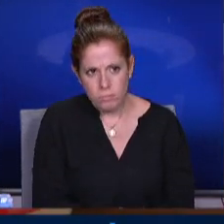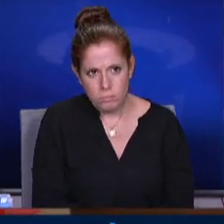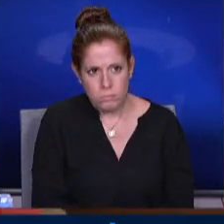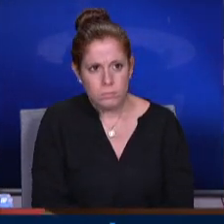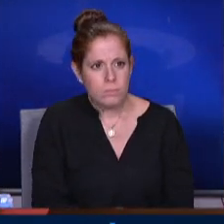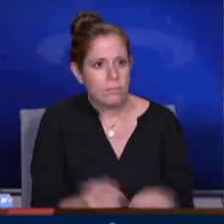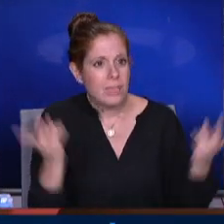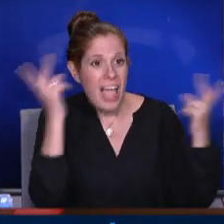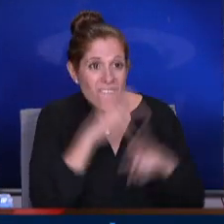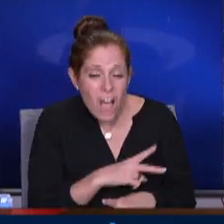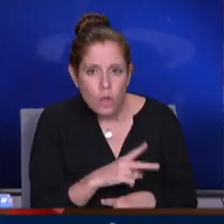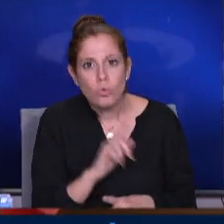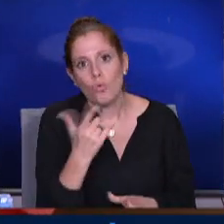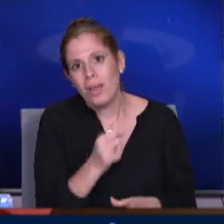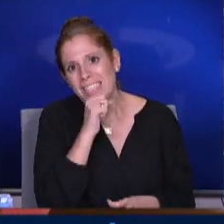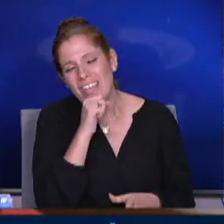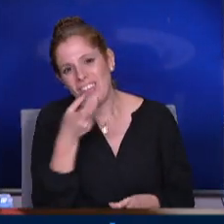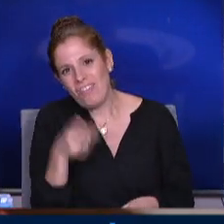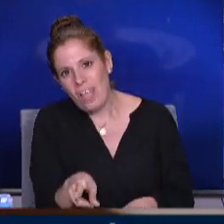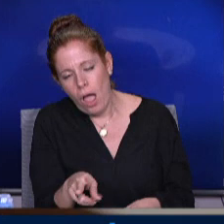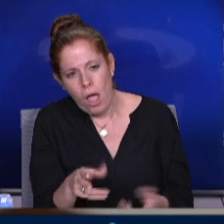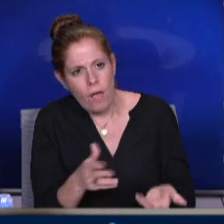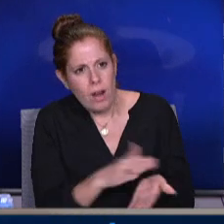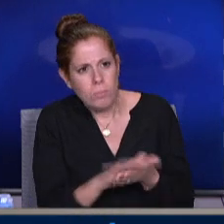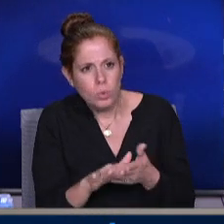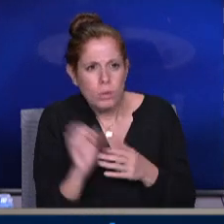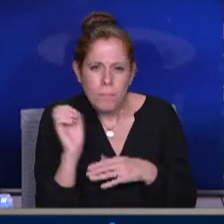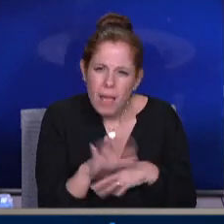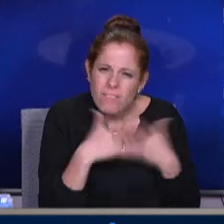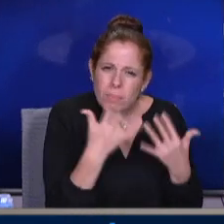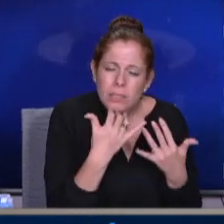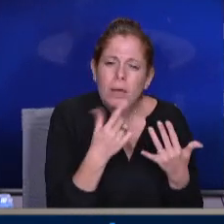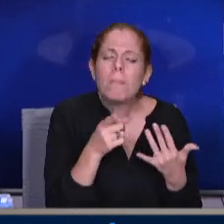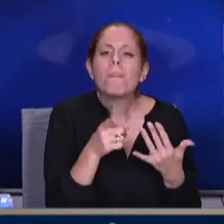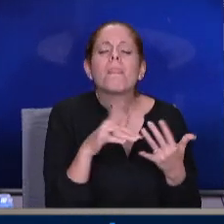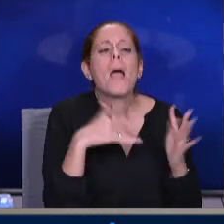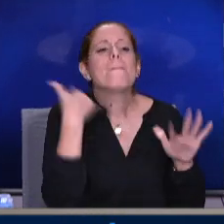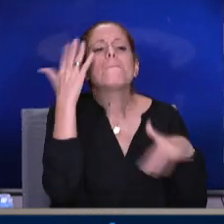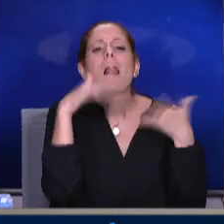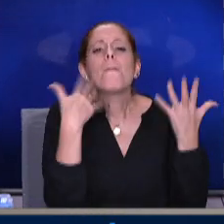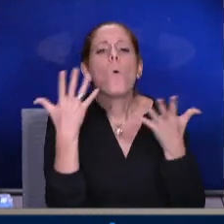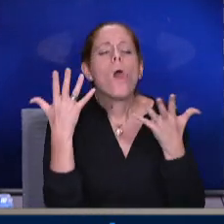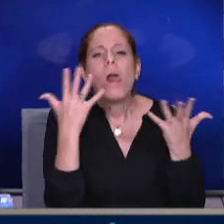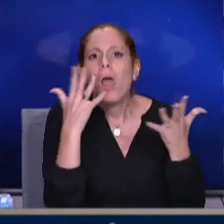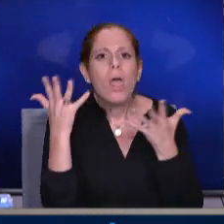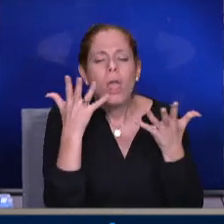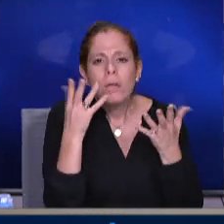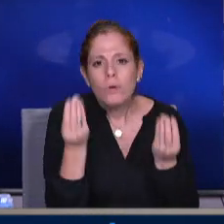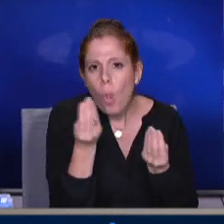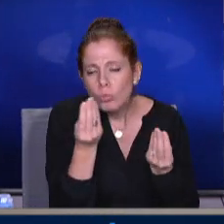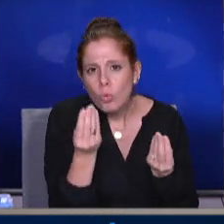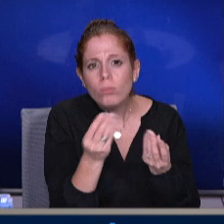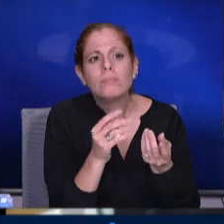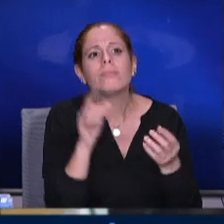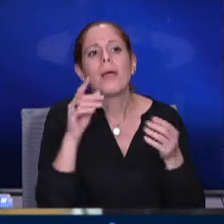הבנו כבר שאולי סבתא נפטרה, אבל הם פשוט באים ומספרים שהיה בלבול כלשהו. בהחלפה בין